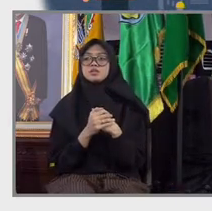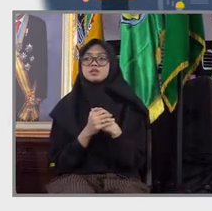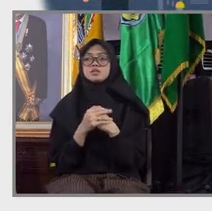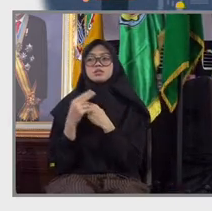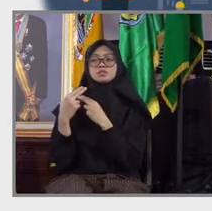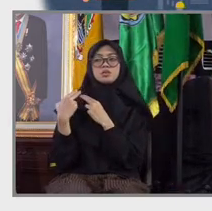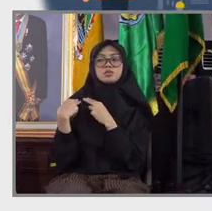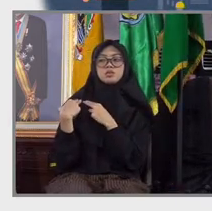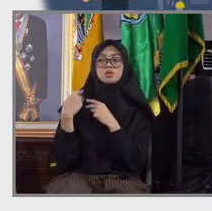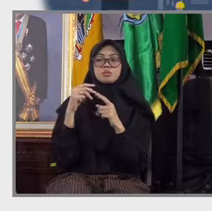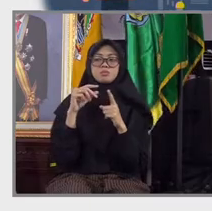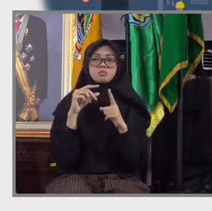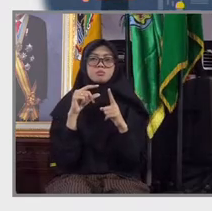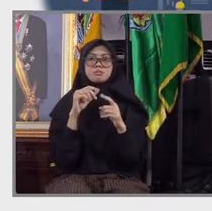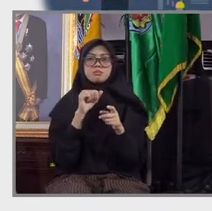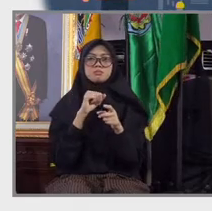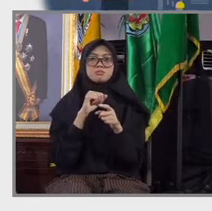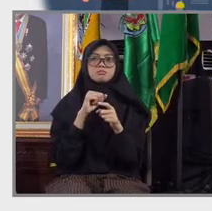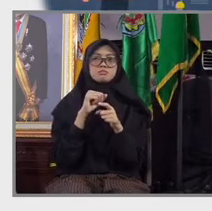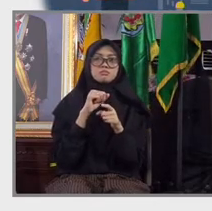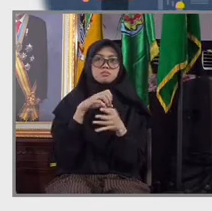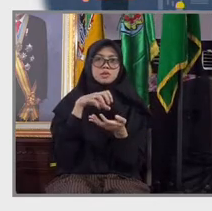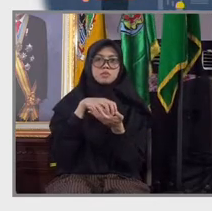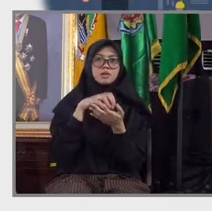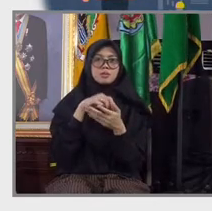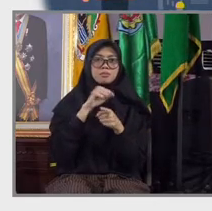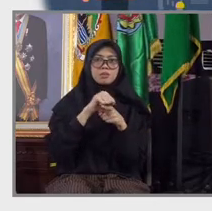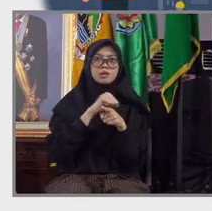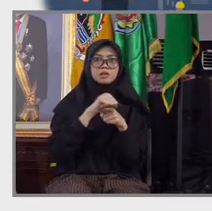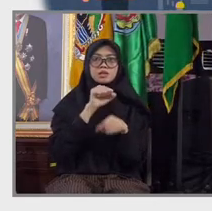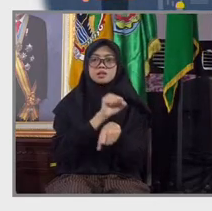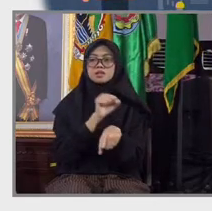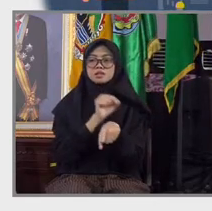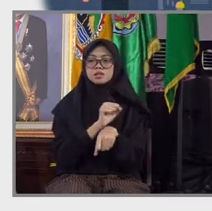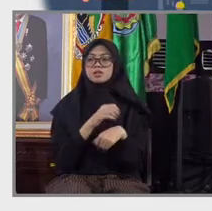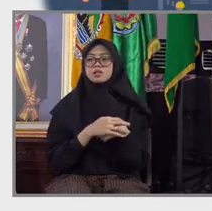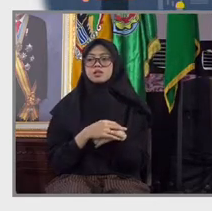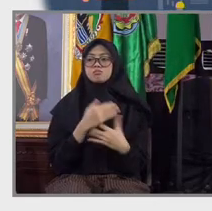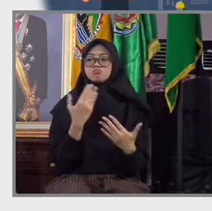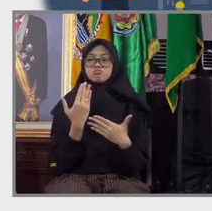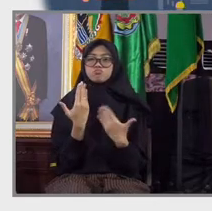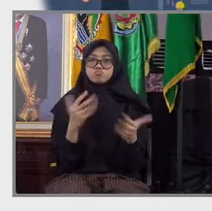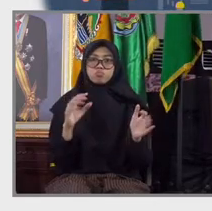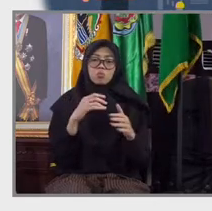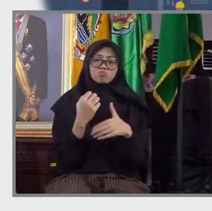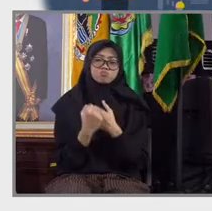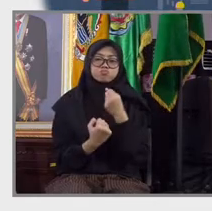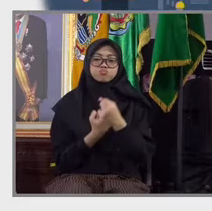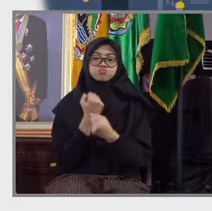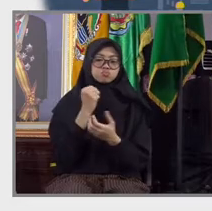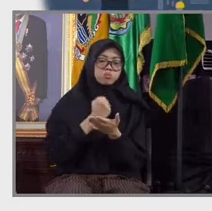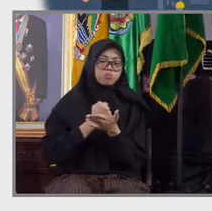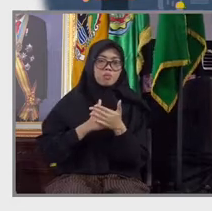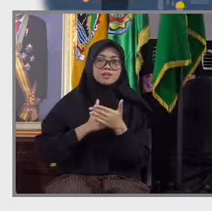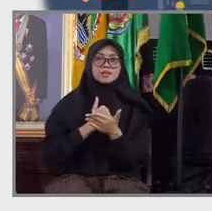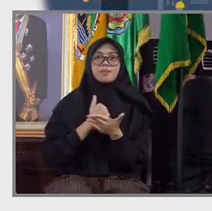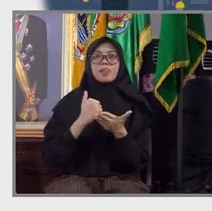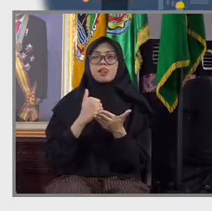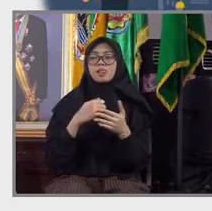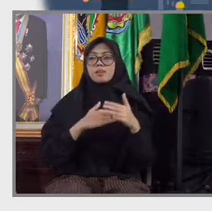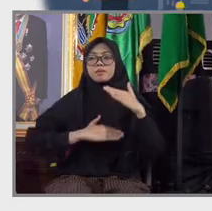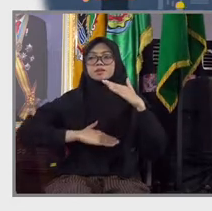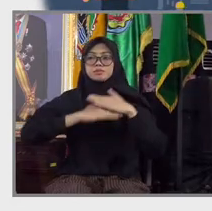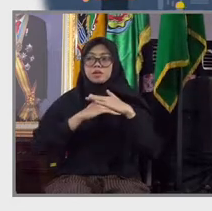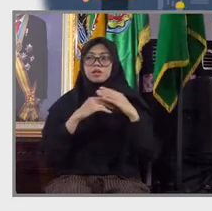latihan kerja. SDM supaya tersedia dengan baik tentunya kita optimalkan bagaimana balai latihan kerja itu di